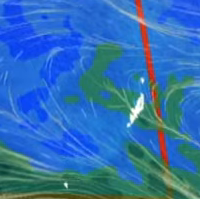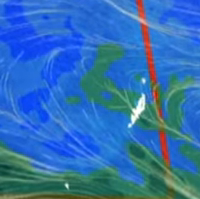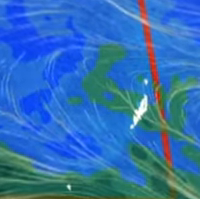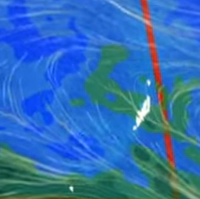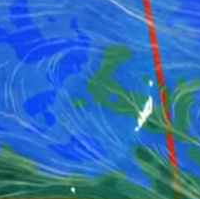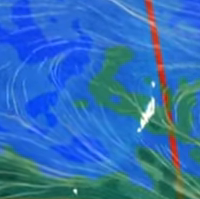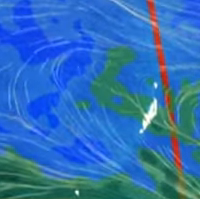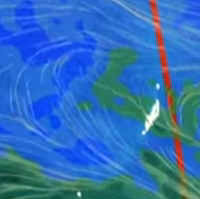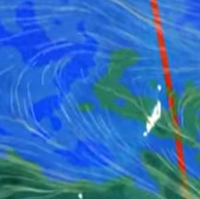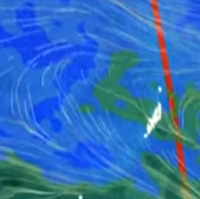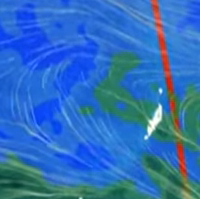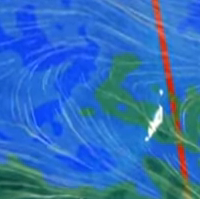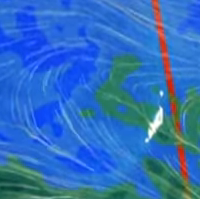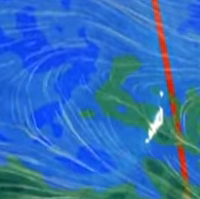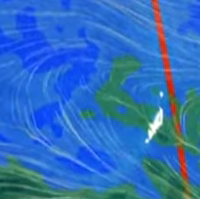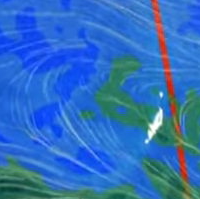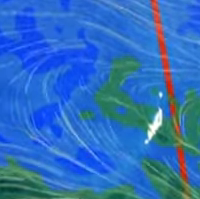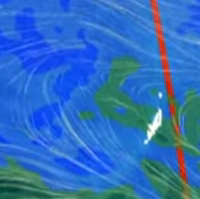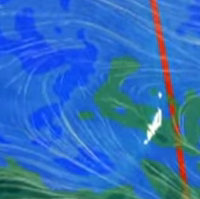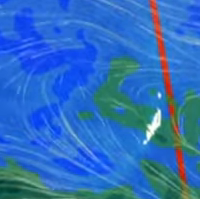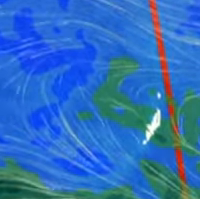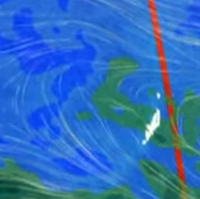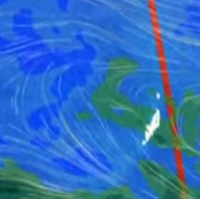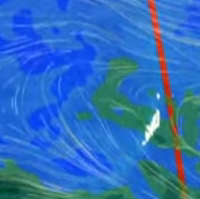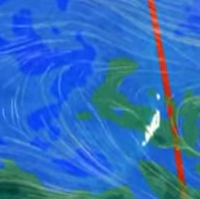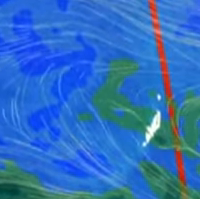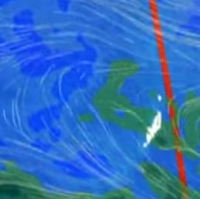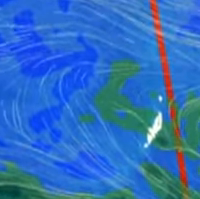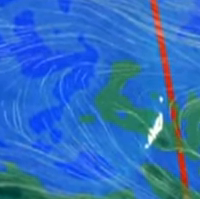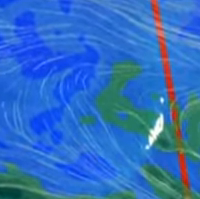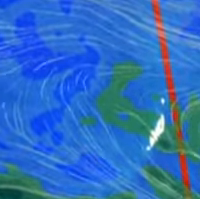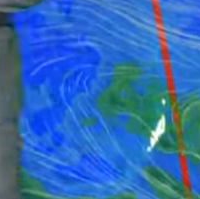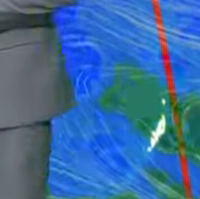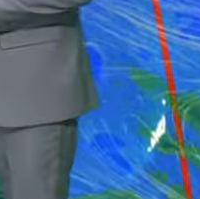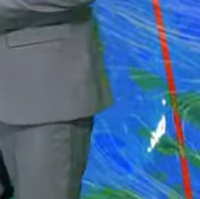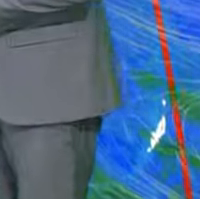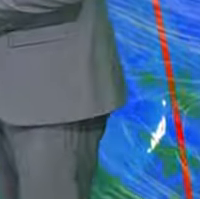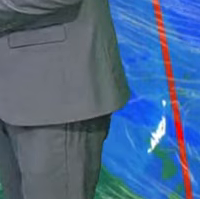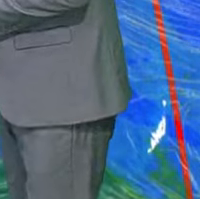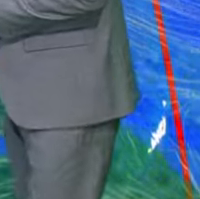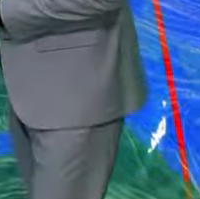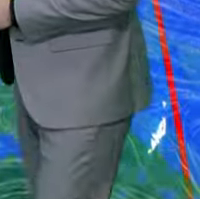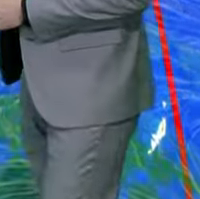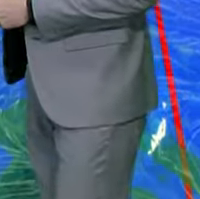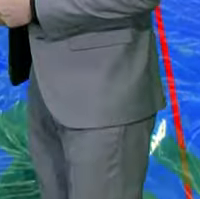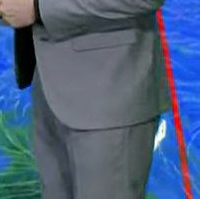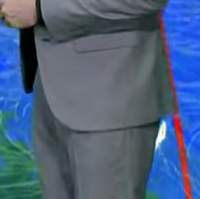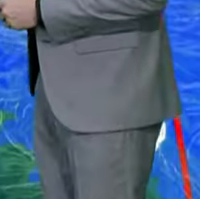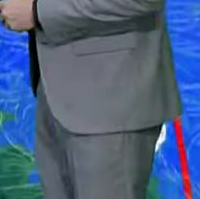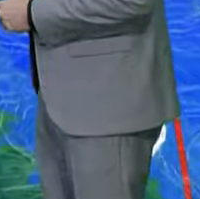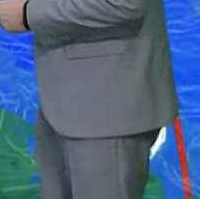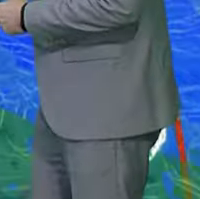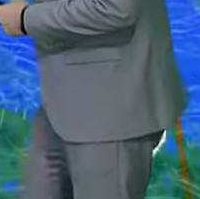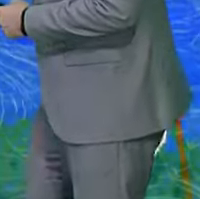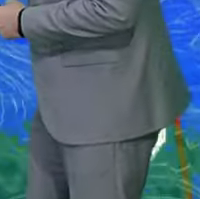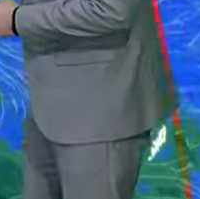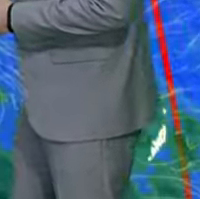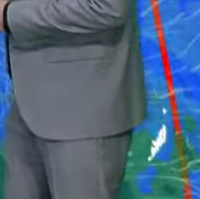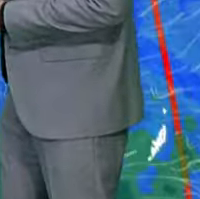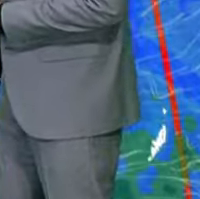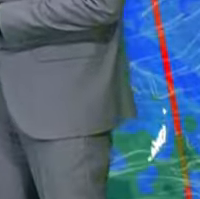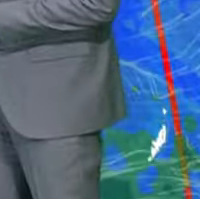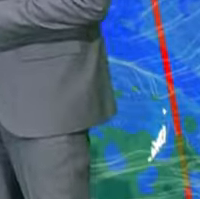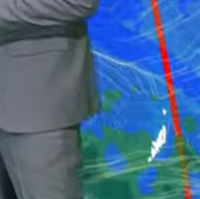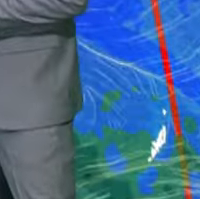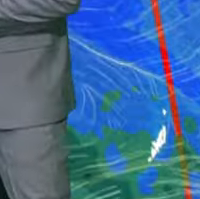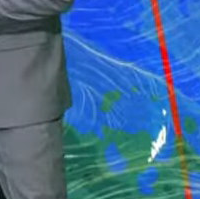habagat ang makakaapekto sa kanlurang bahagi ng bansa. Pero pagsapit ng Biyernes, muli namang iihip ang easterlies pero liliko ang hangin bago